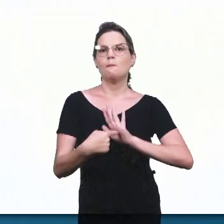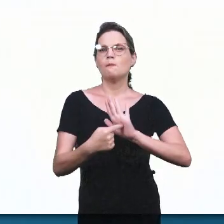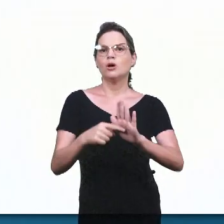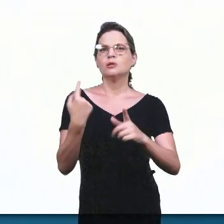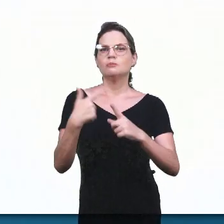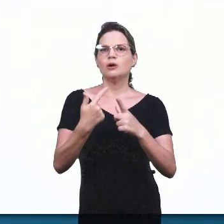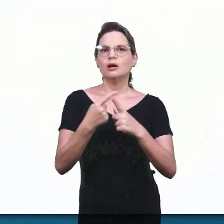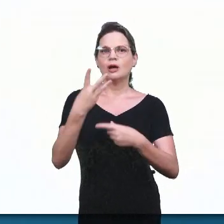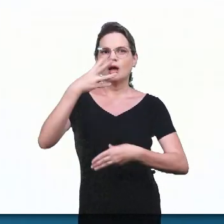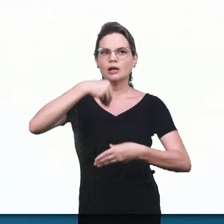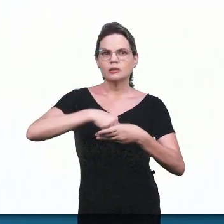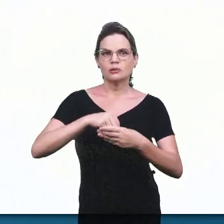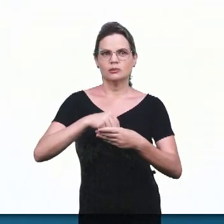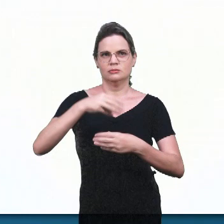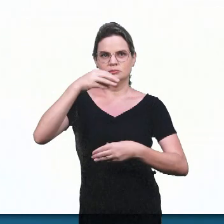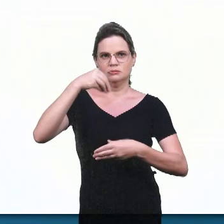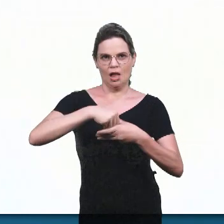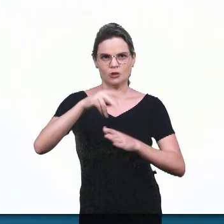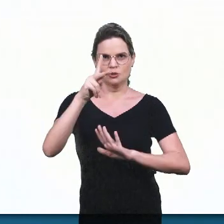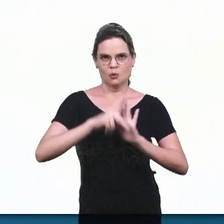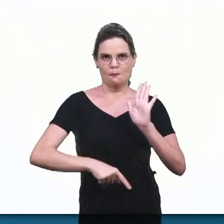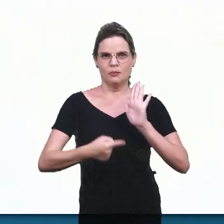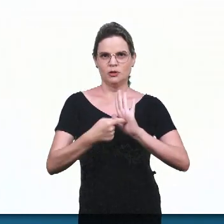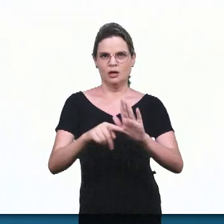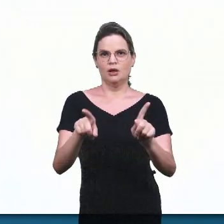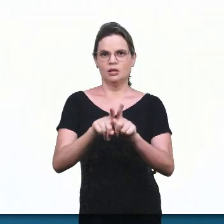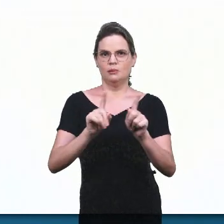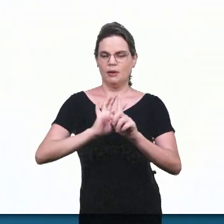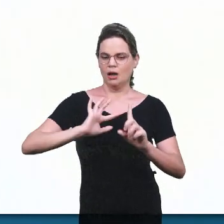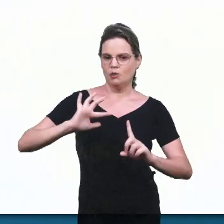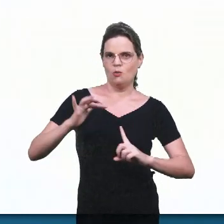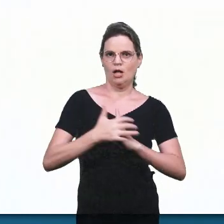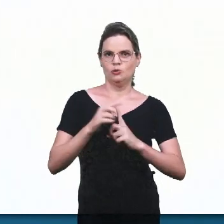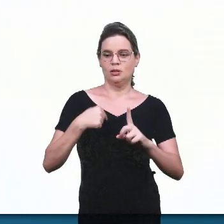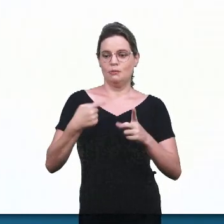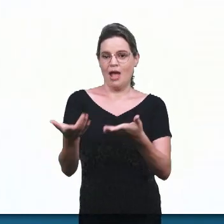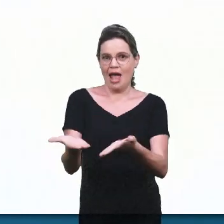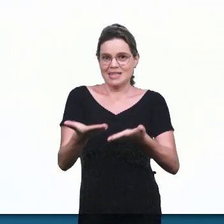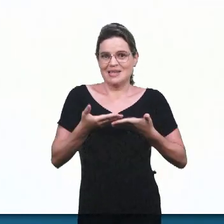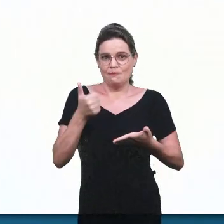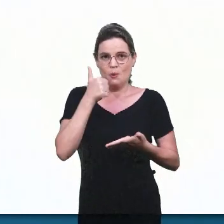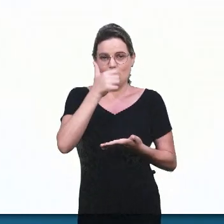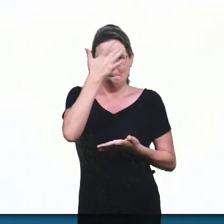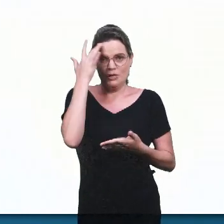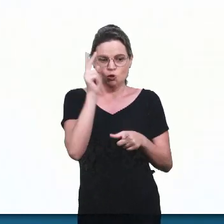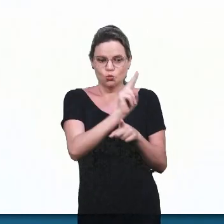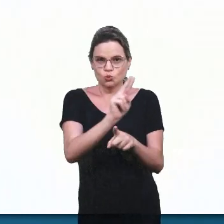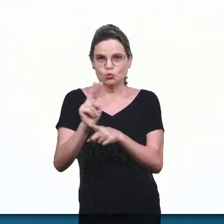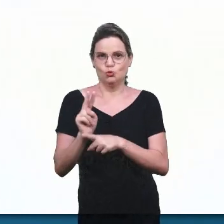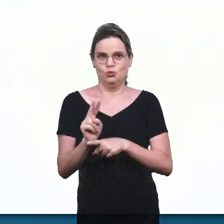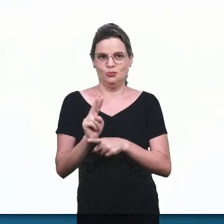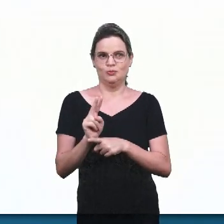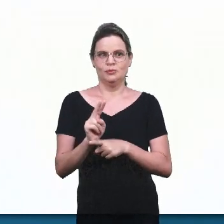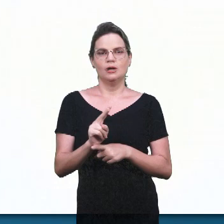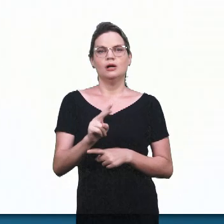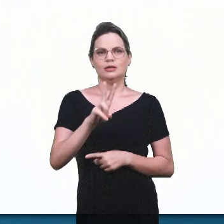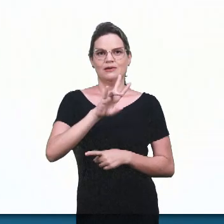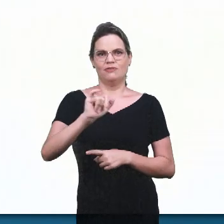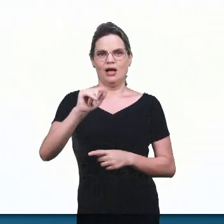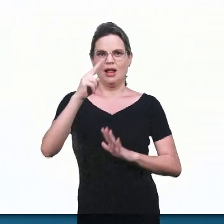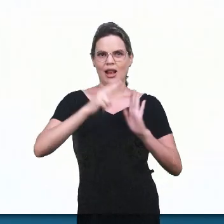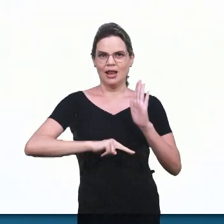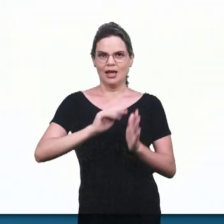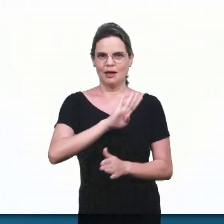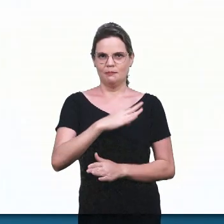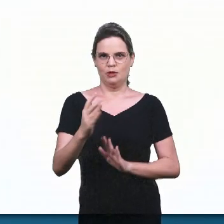le livre d'Hébreux, chapitre 11, verset 31, du fait qu'elle est entrée dans le projet